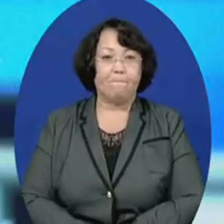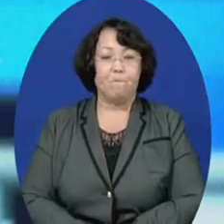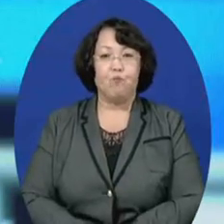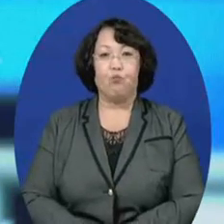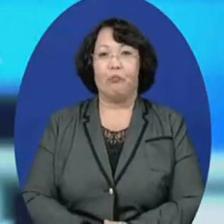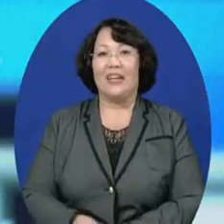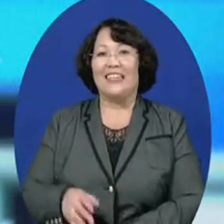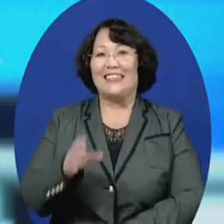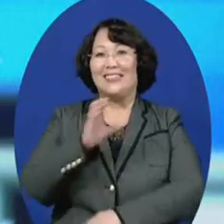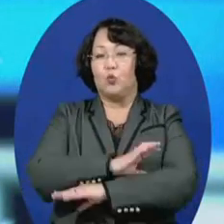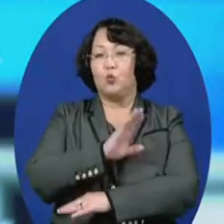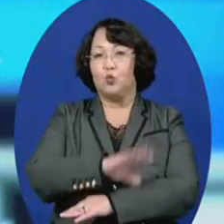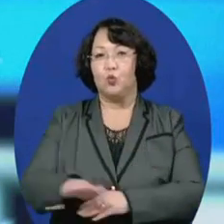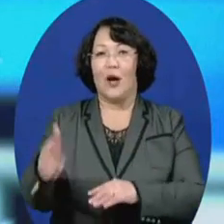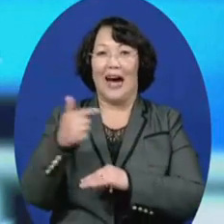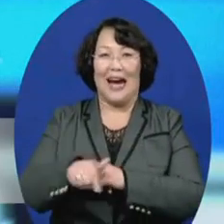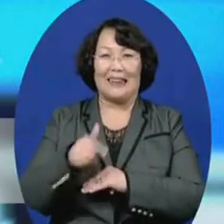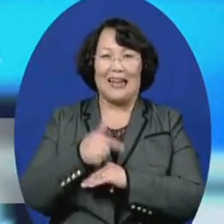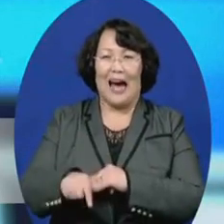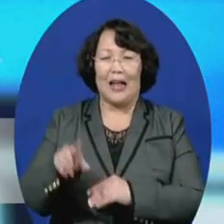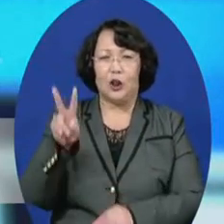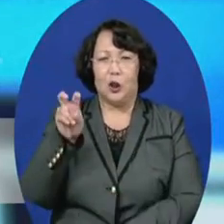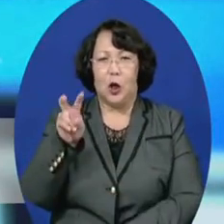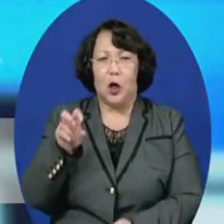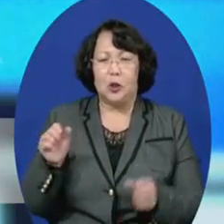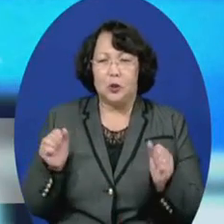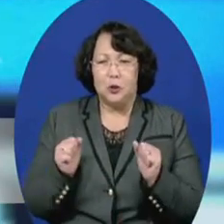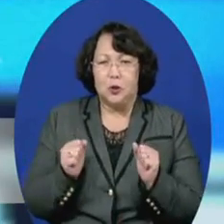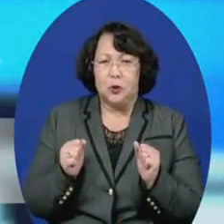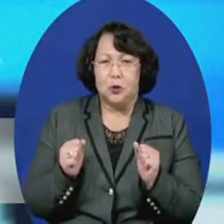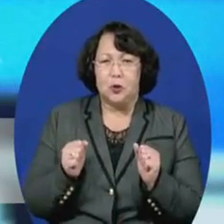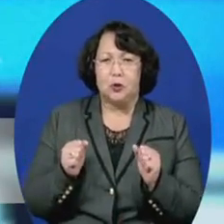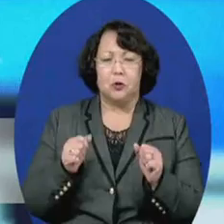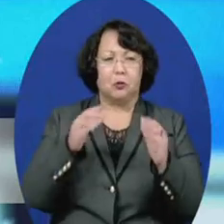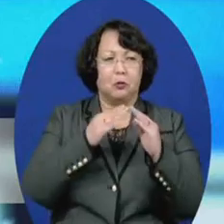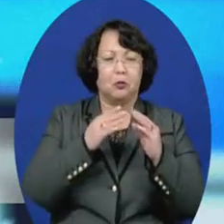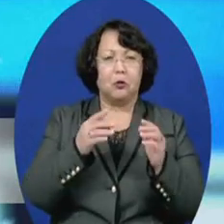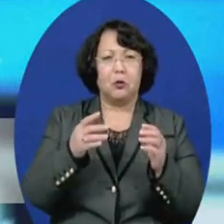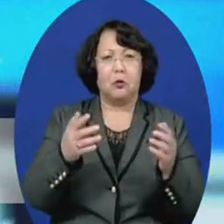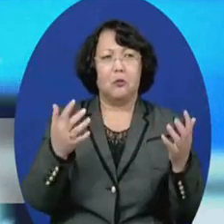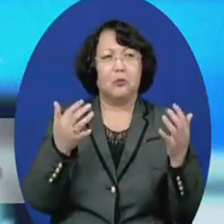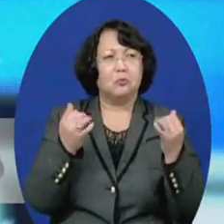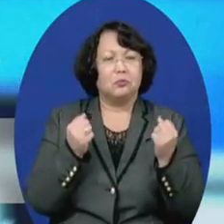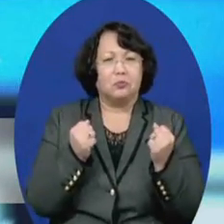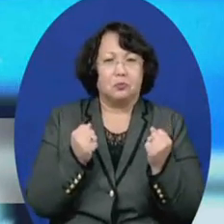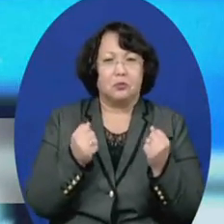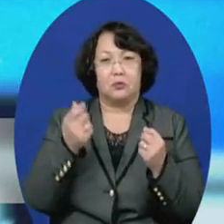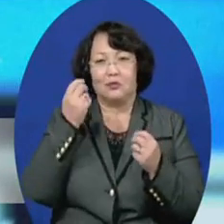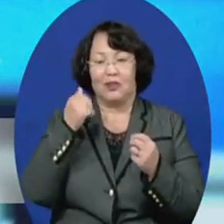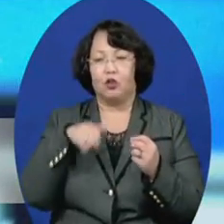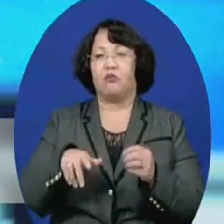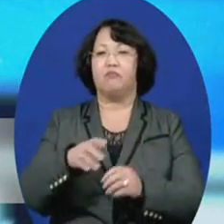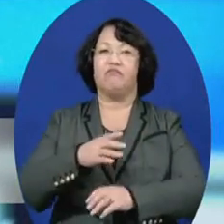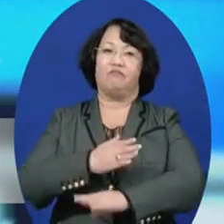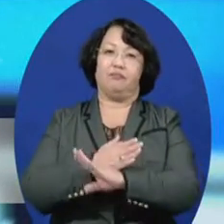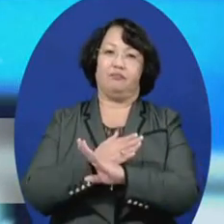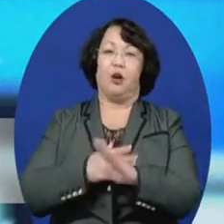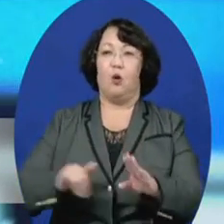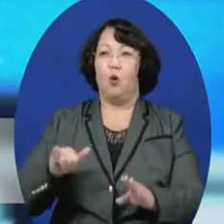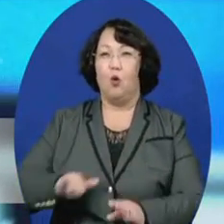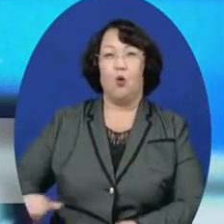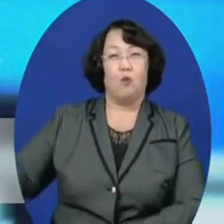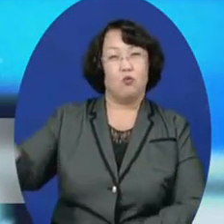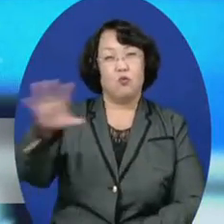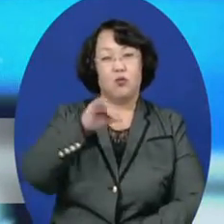Сурагчид өвлийн хүйтэнд нүхэн жаргалд бие засаж тохимуутой орчинд хичээлдэг үе ард хоцрогно. За учир нь улсын хэмжээнд цэцэрлэг